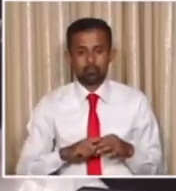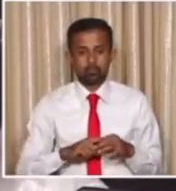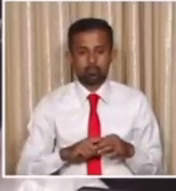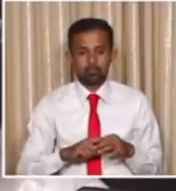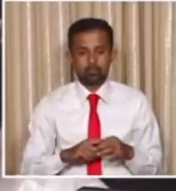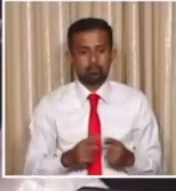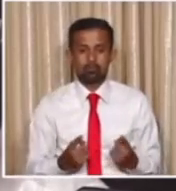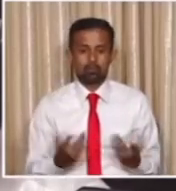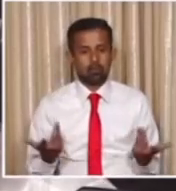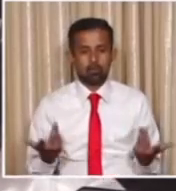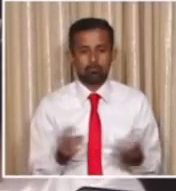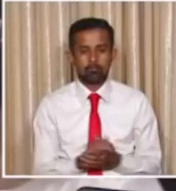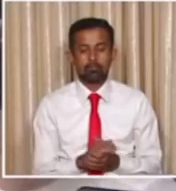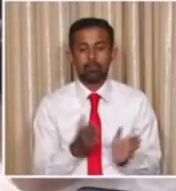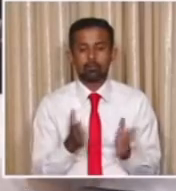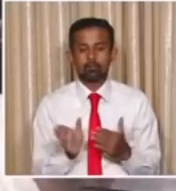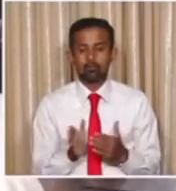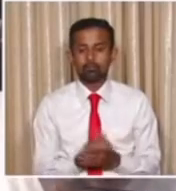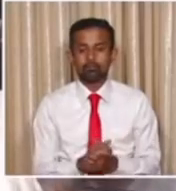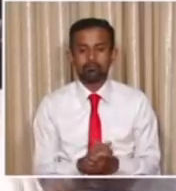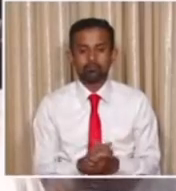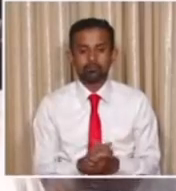පැන නොනගී. මීට අමතරව